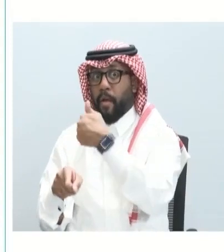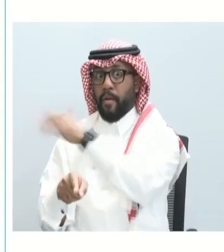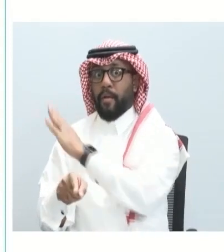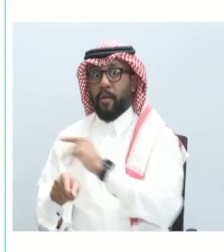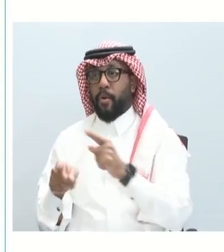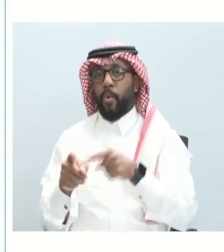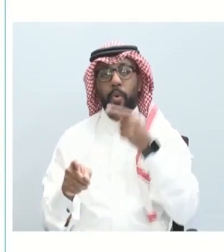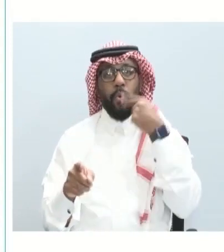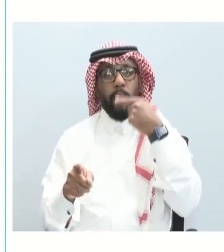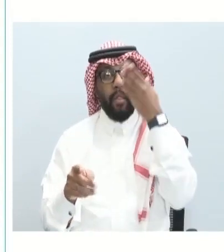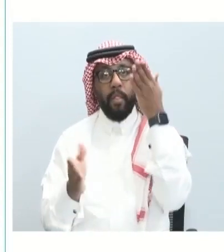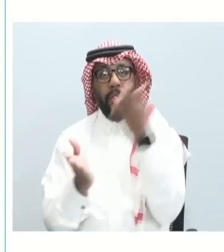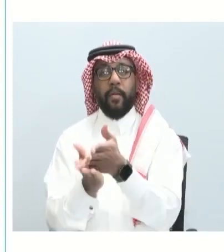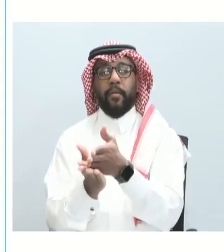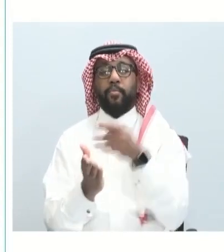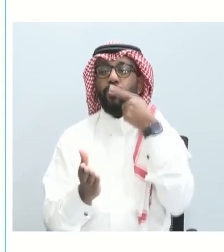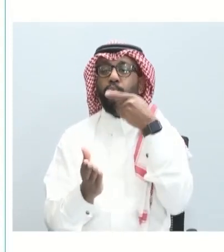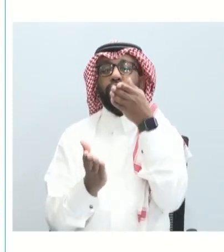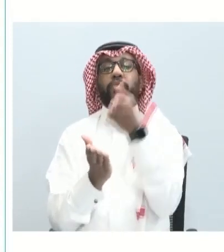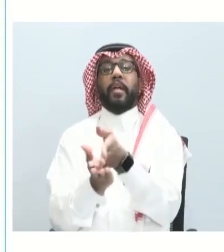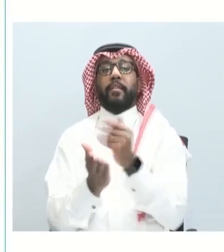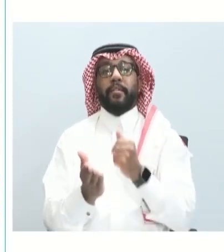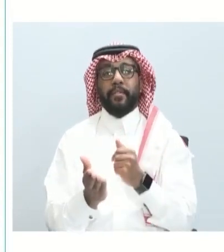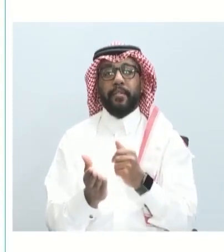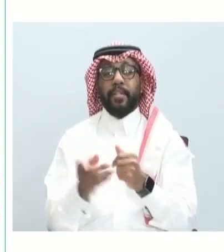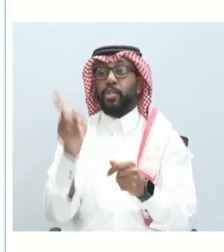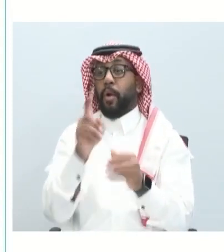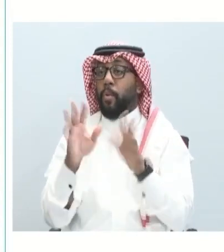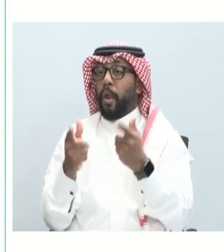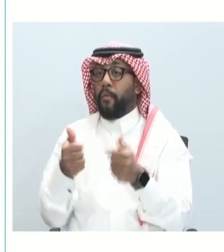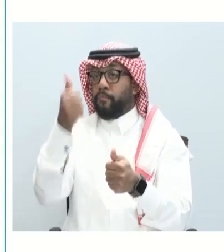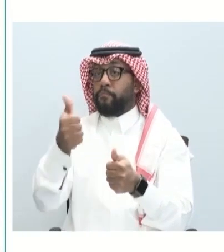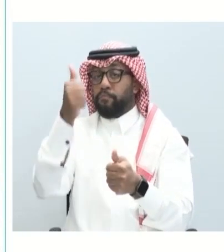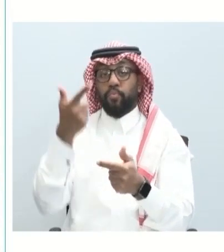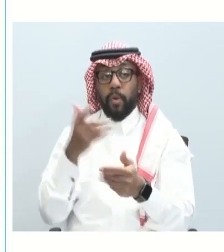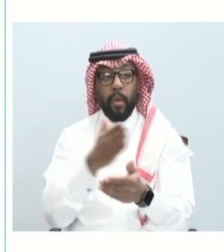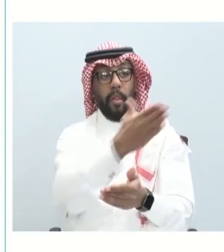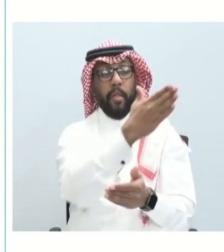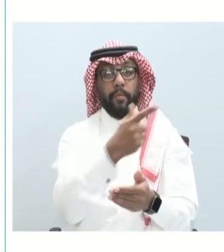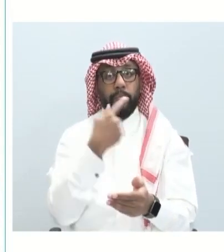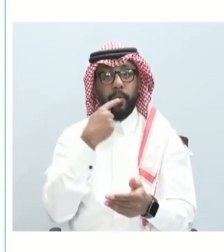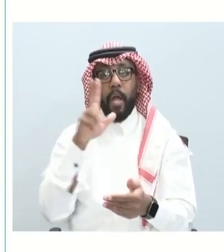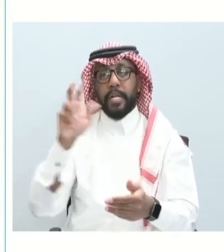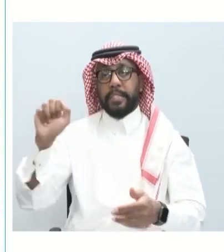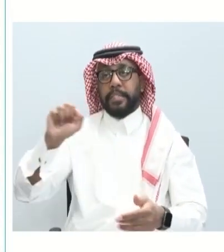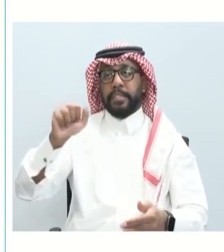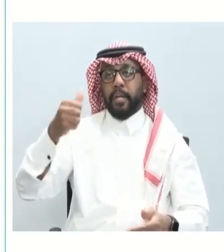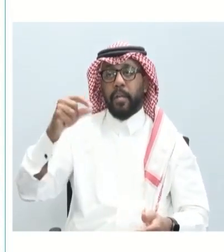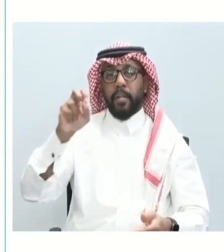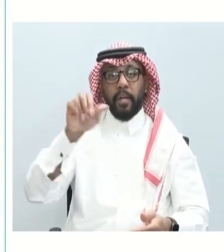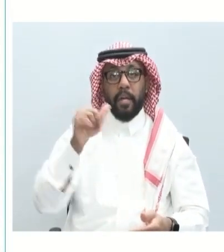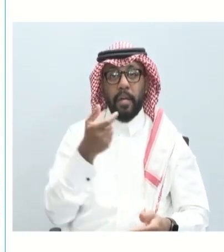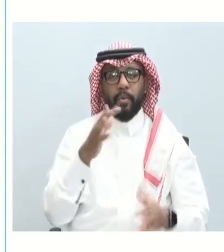اذا الصادق سيشير اسال الشخص الى اين او اين الطريق الى بلدك اذا كان